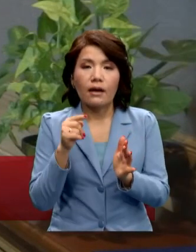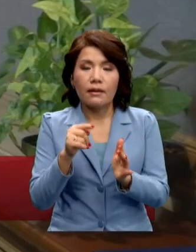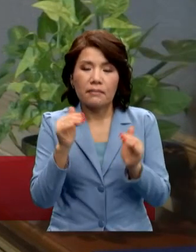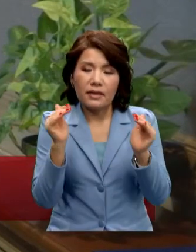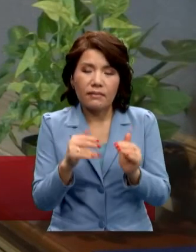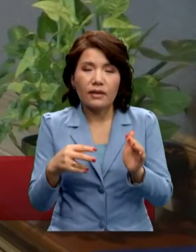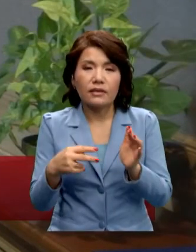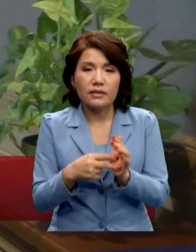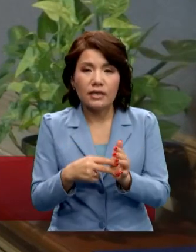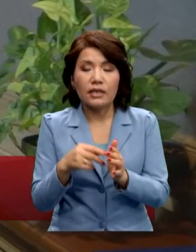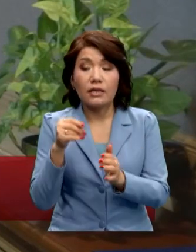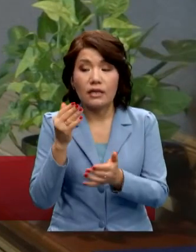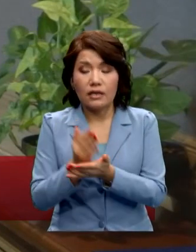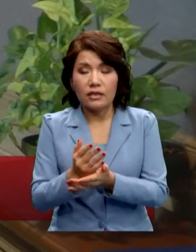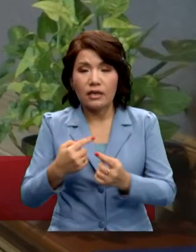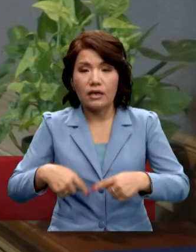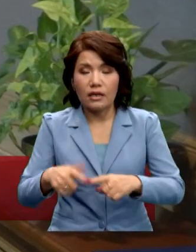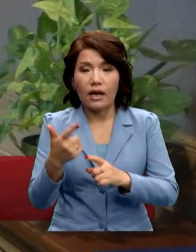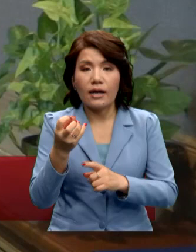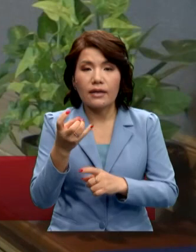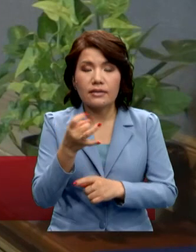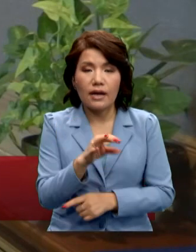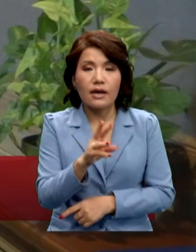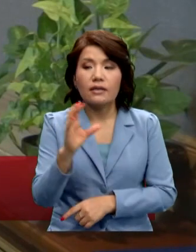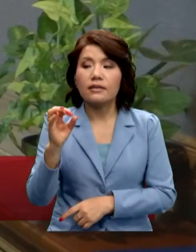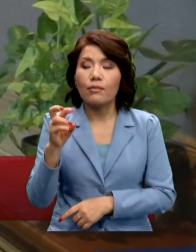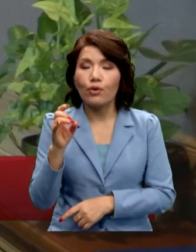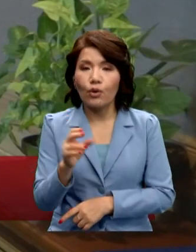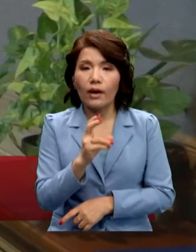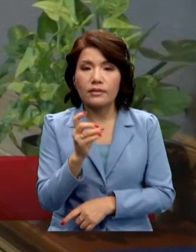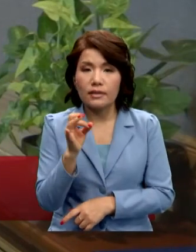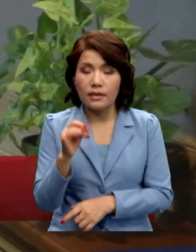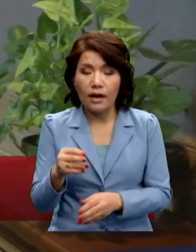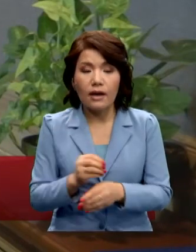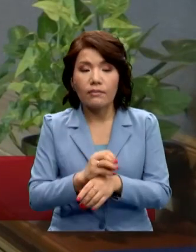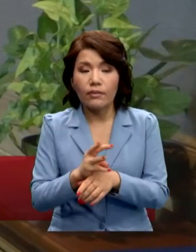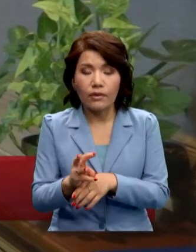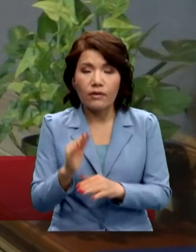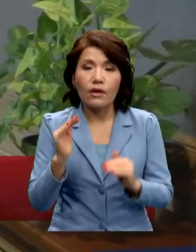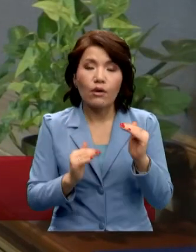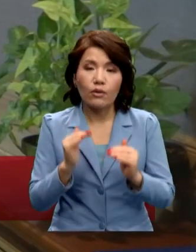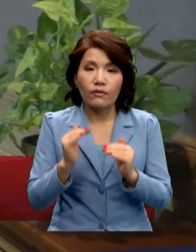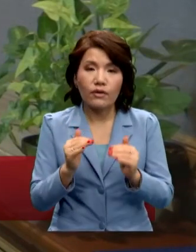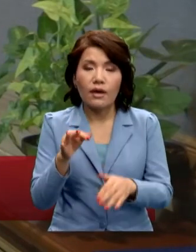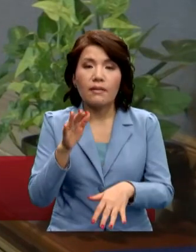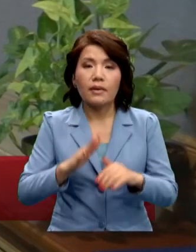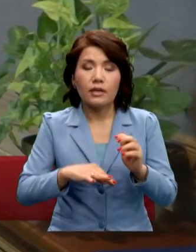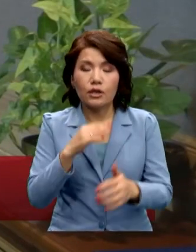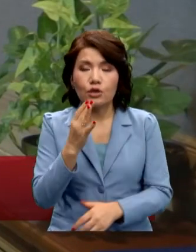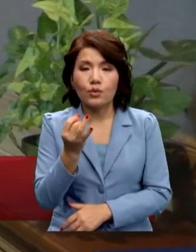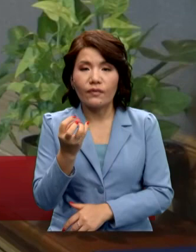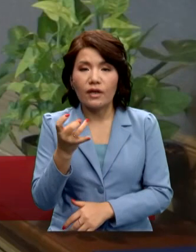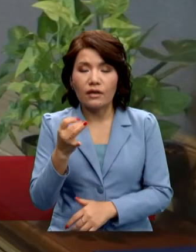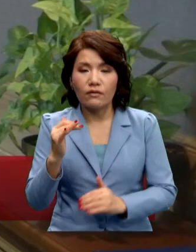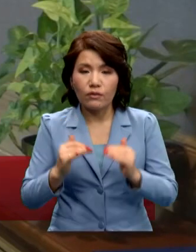ставкам, учитывая наличие корпоративной гарантии «Самрук Казна», то есть это обеспечивает стоимость заимствования на уровне практически суверенного уровня